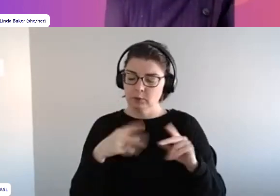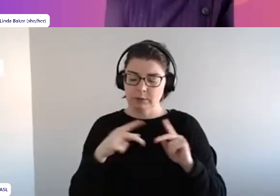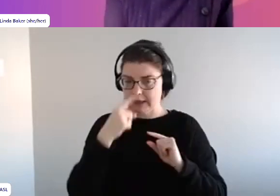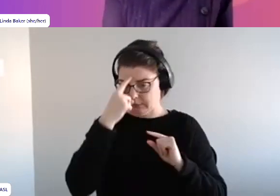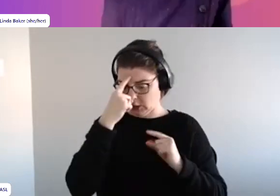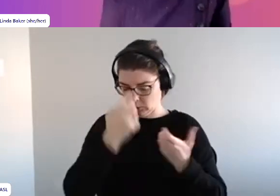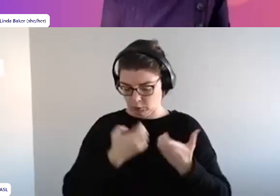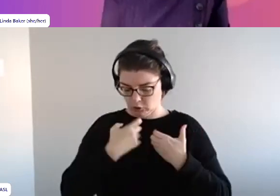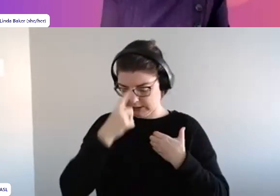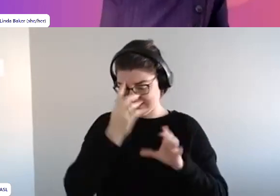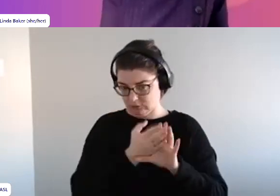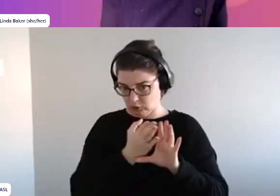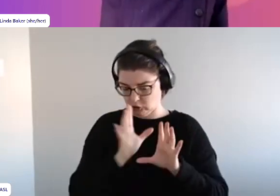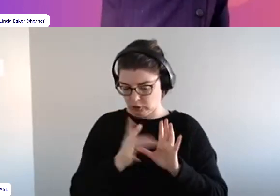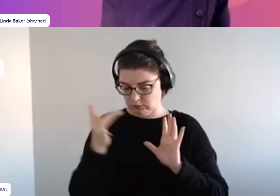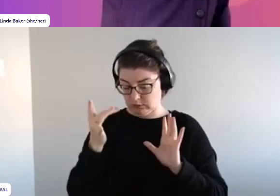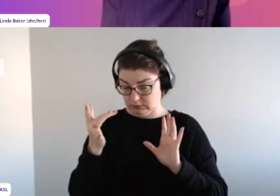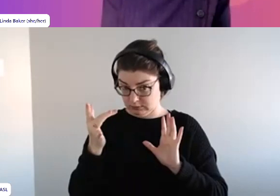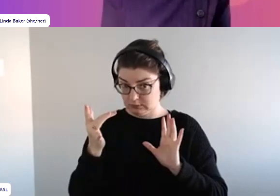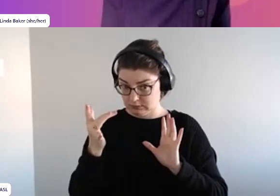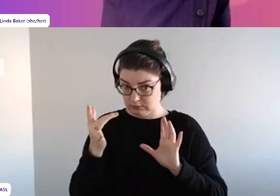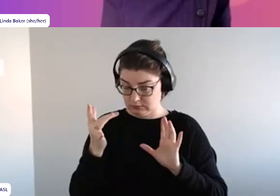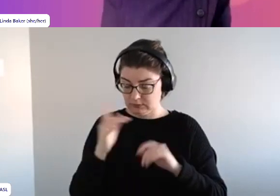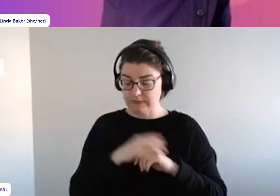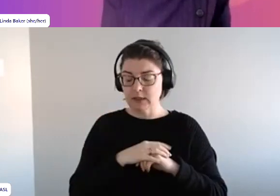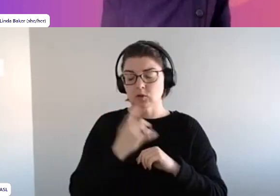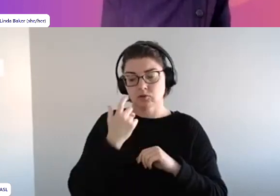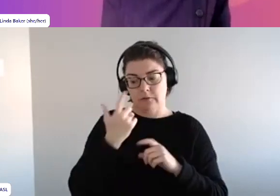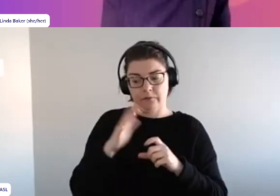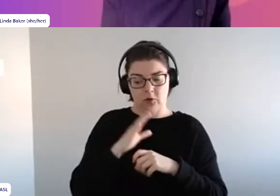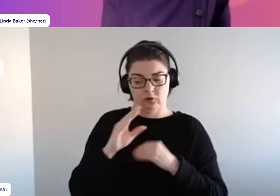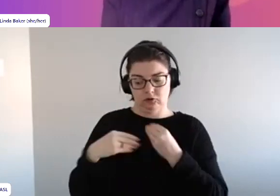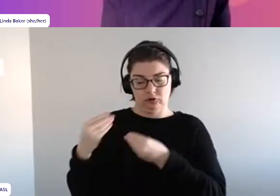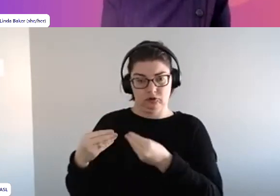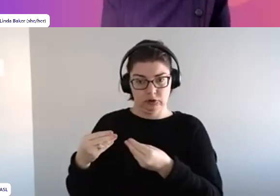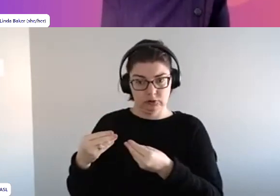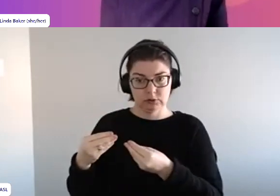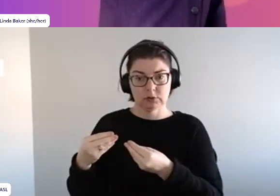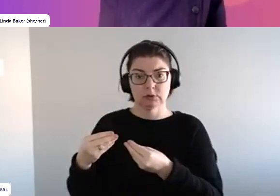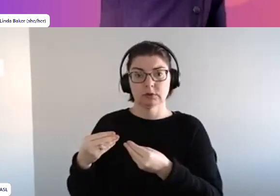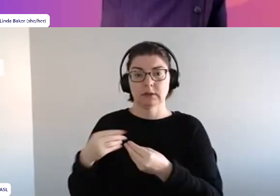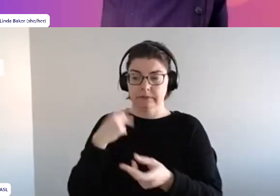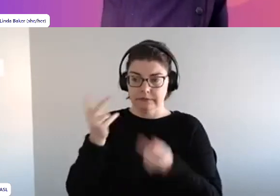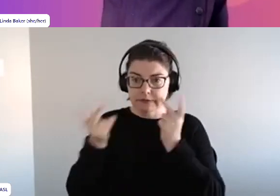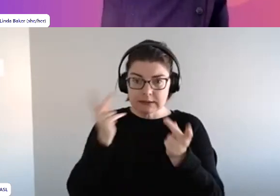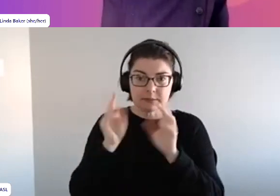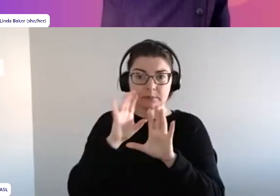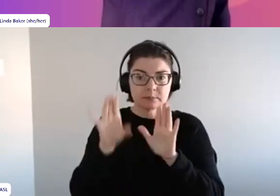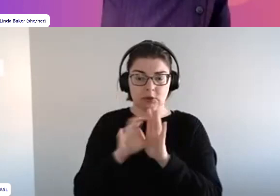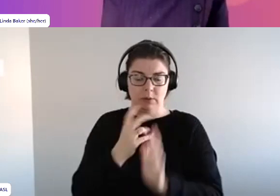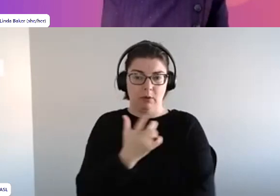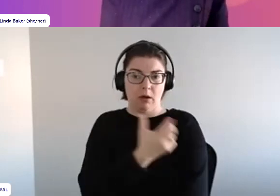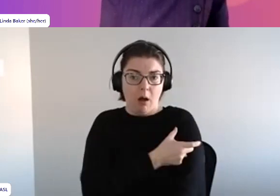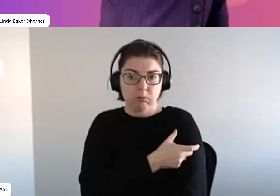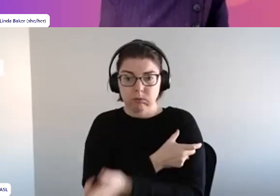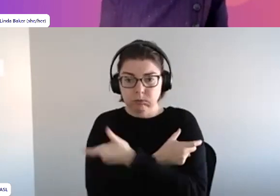ou physique mais peu pense la violence affective ou émotionnelle ou psychologique alors je pense que maintenant on a vu toute une génération